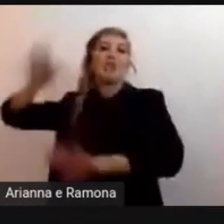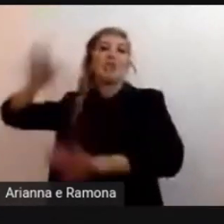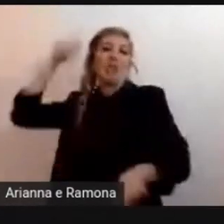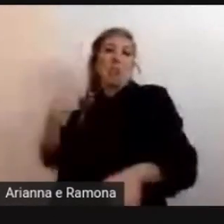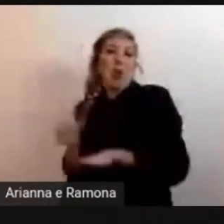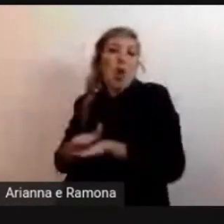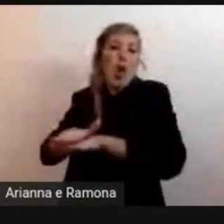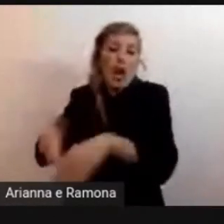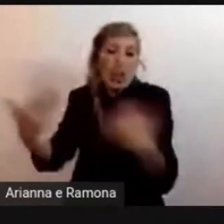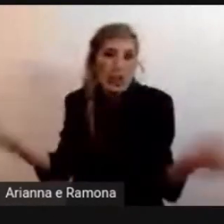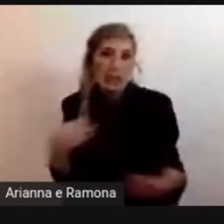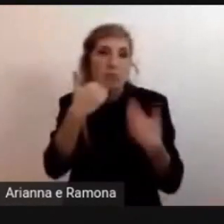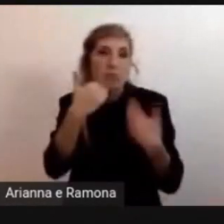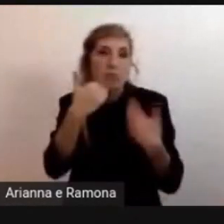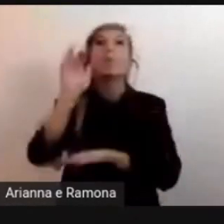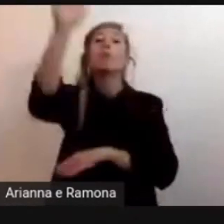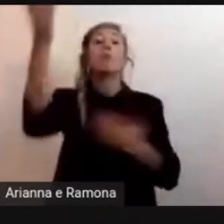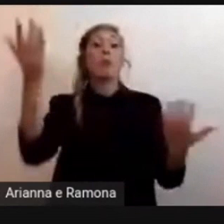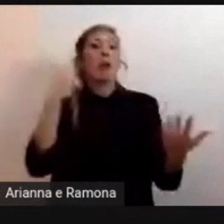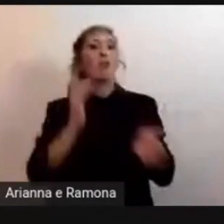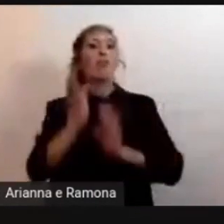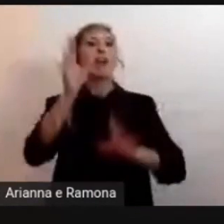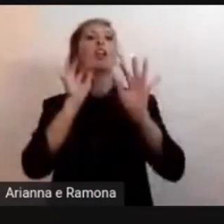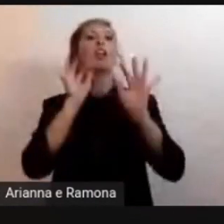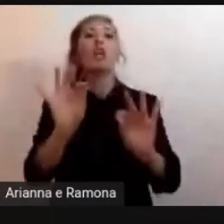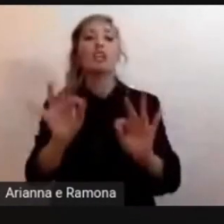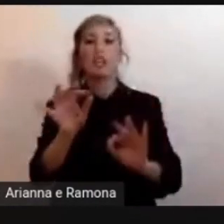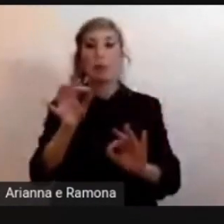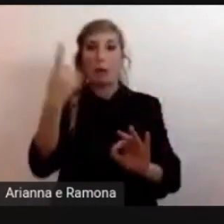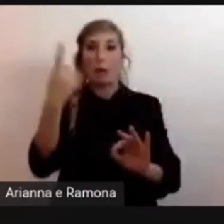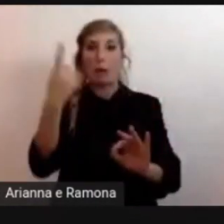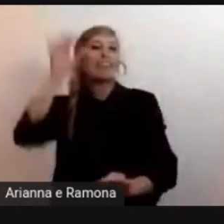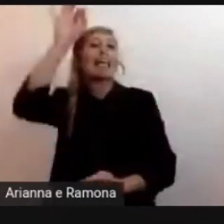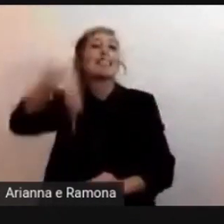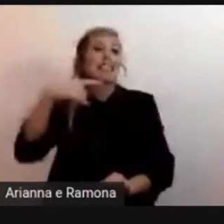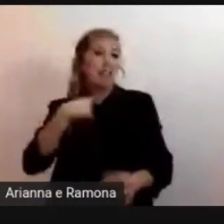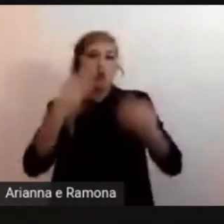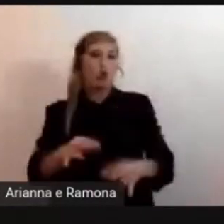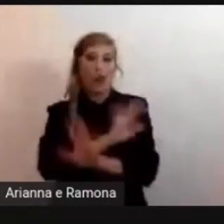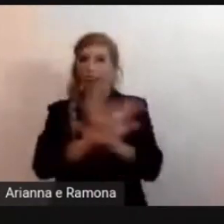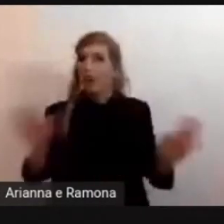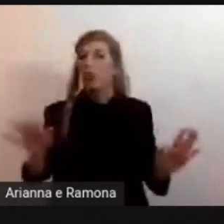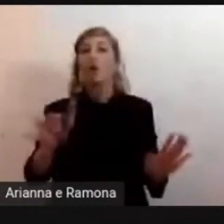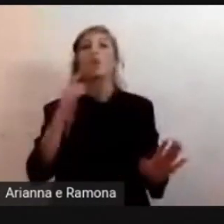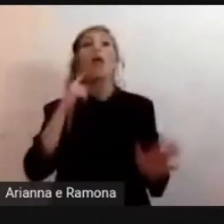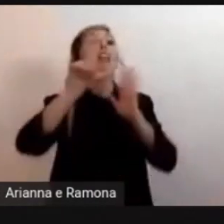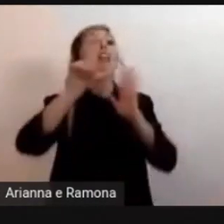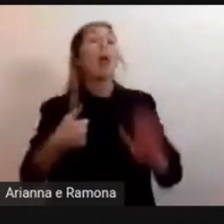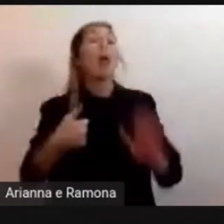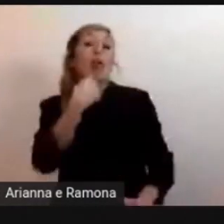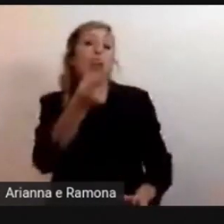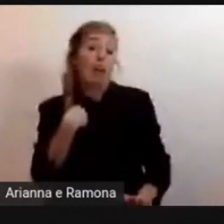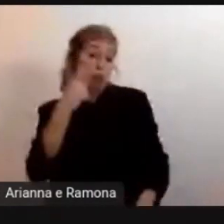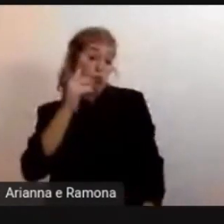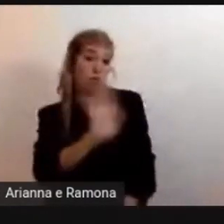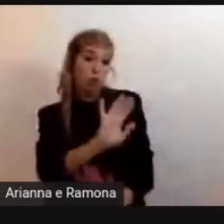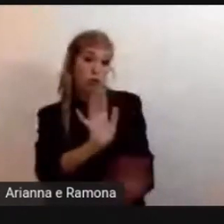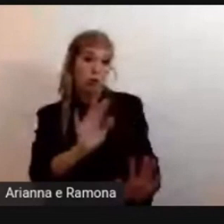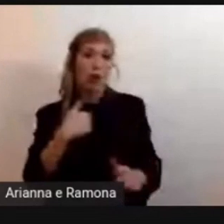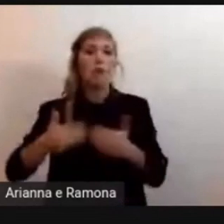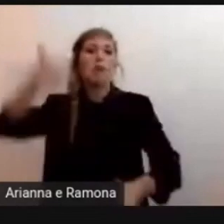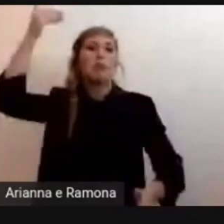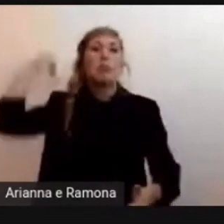destino è è certo i tempi che ha bisogno di servire no per me sarebbe forse